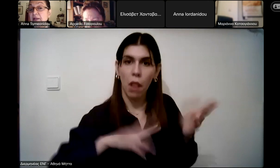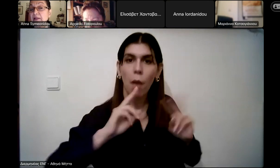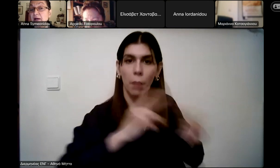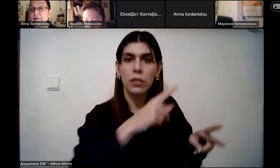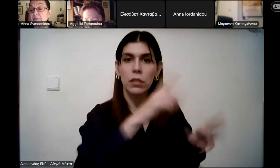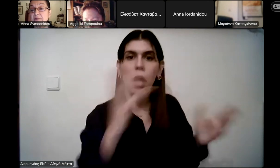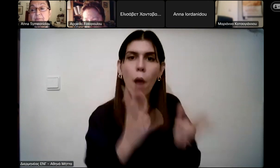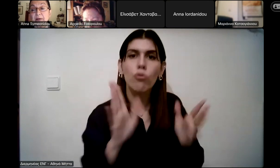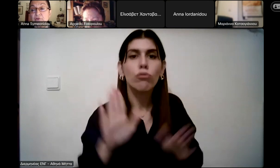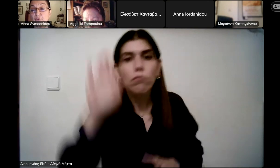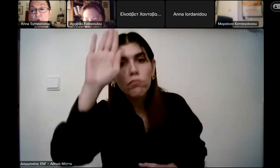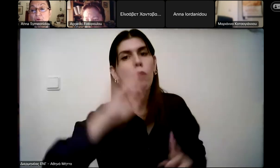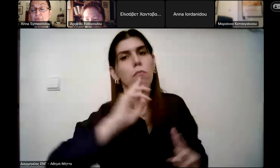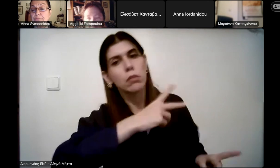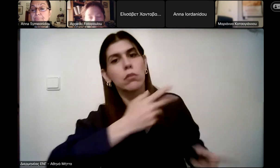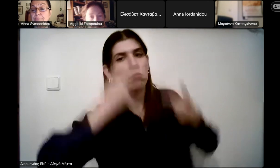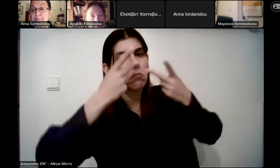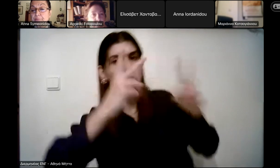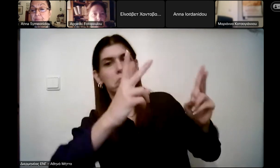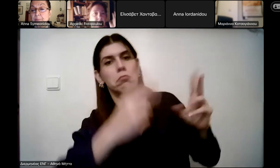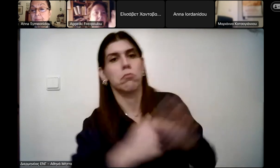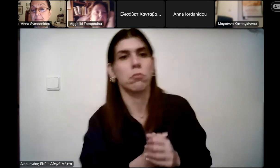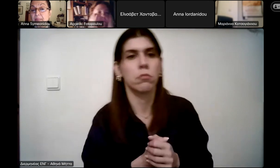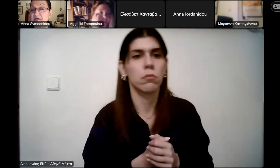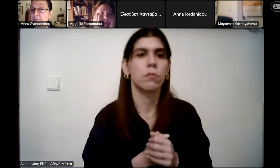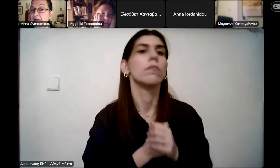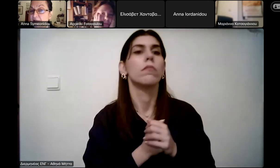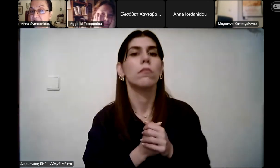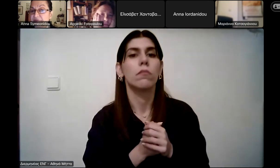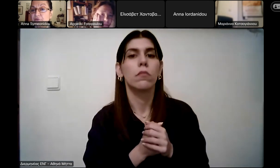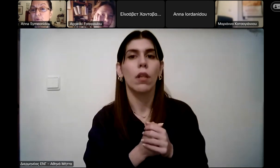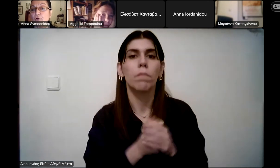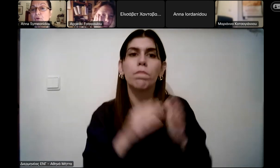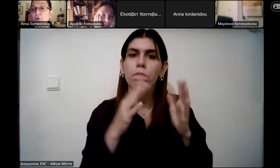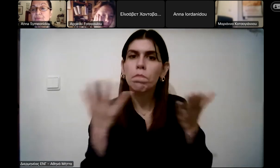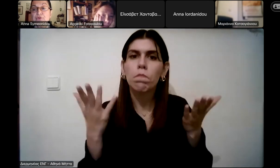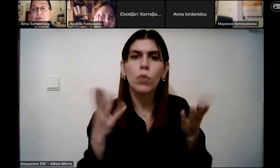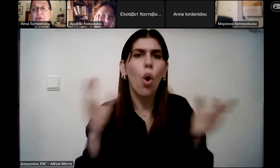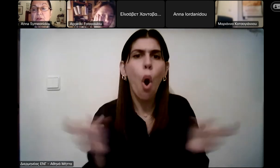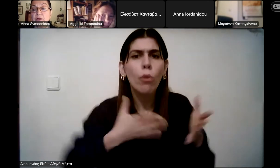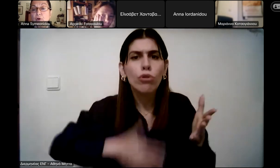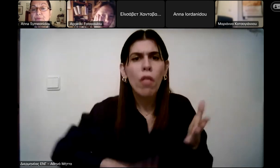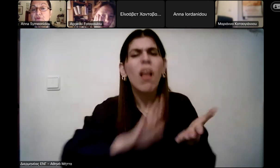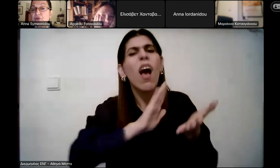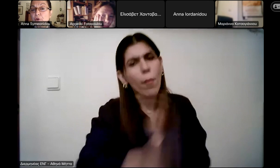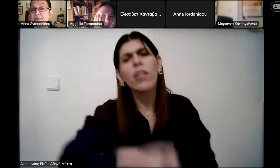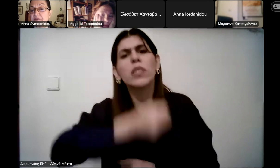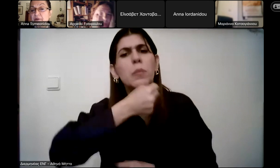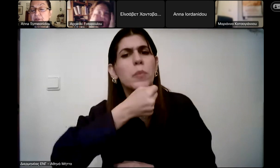να πάρει το λόγο. Ας πάρει κατευθείαν το λόγο, όποιος ή